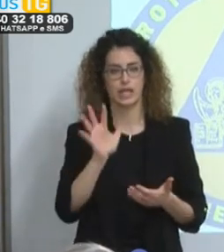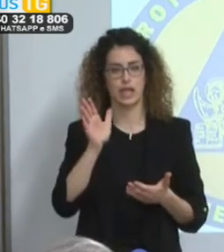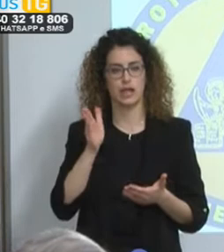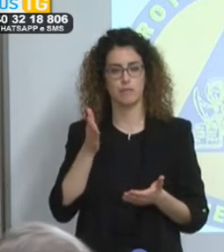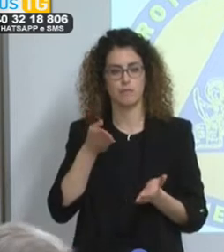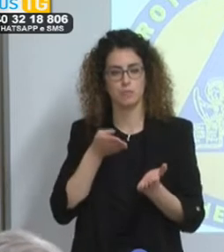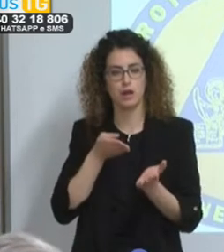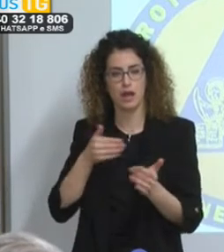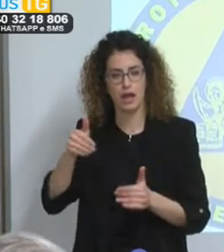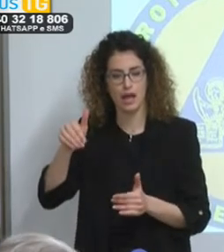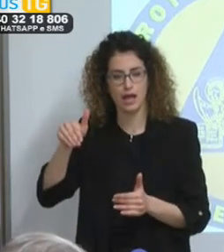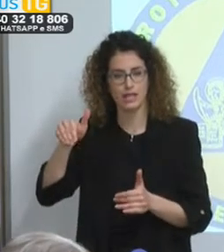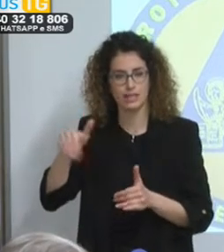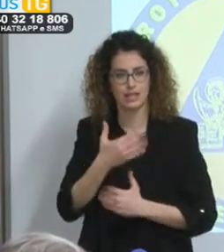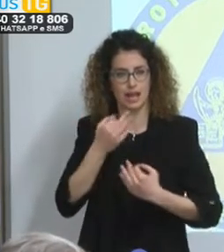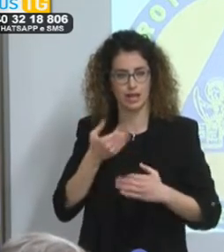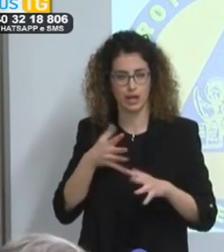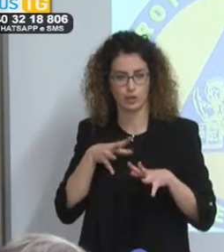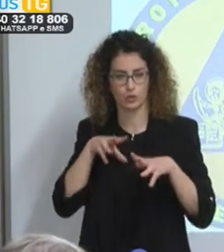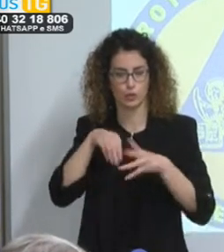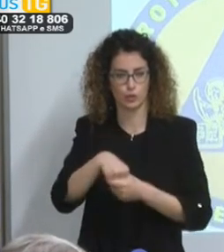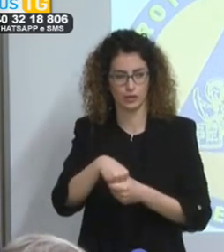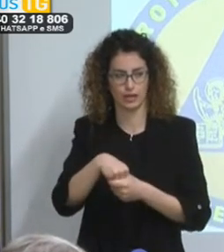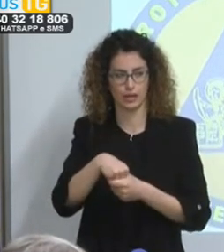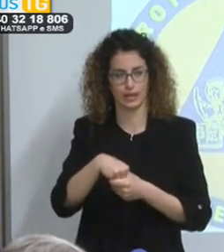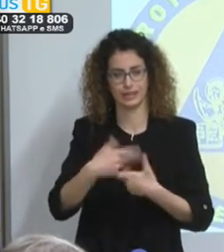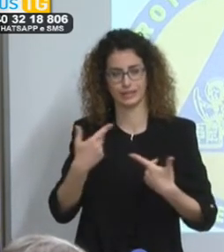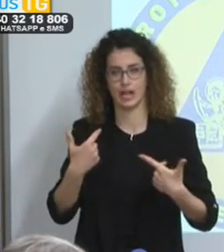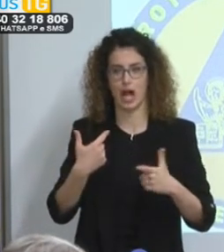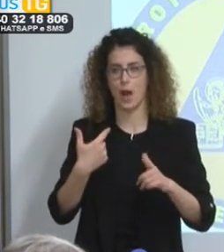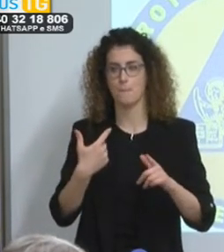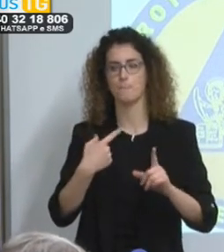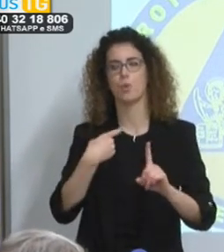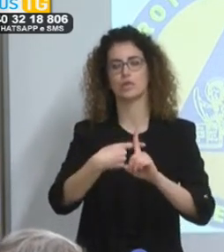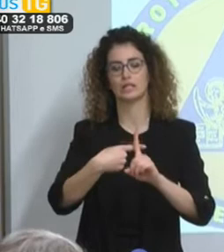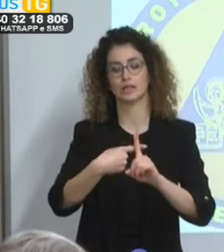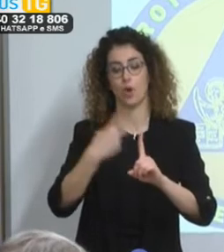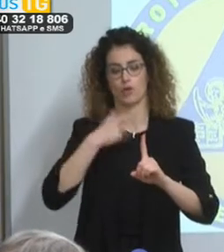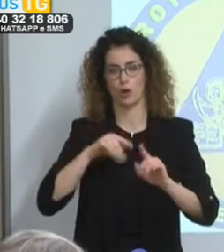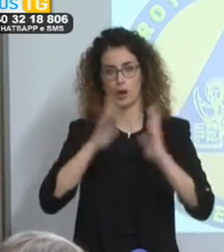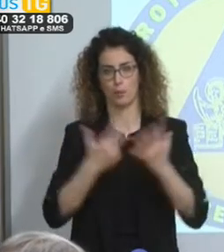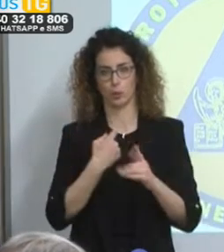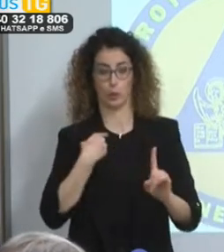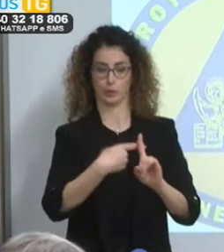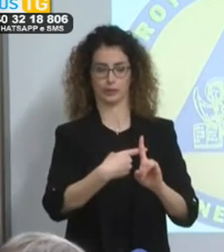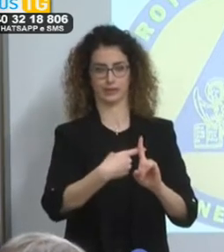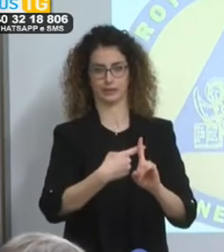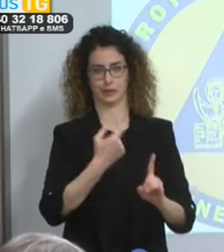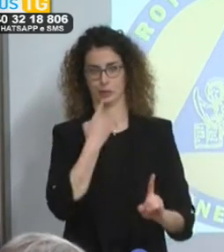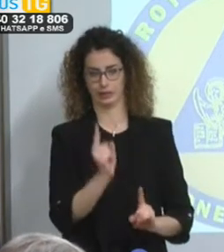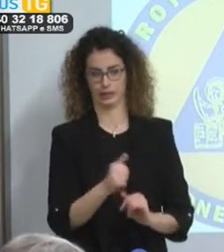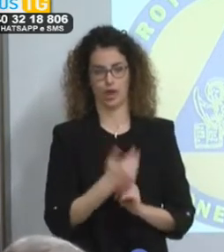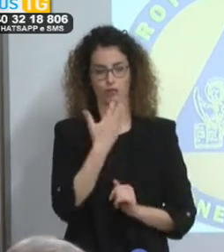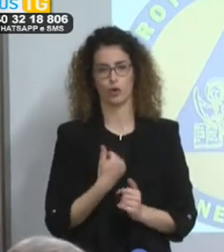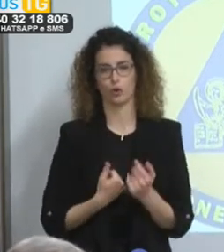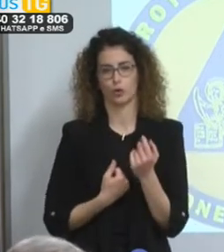un messaggio anche positivo in un mondo nel quale positivo non bisogna neanche più citarlo come termine. E volevo dirvi due robe, se mi